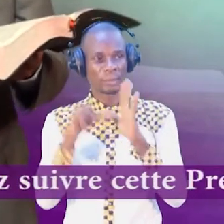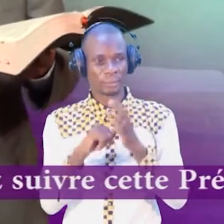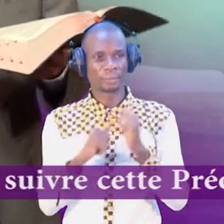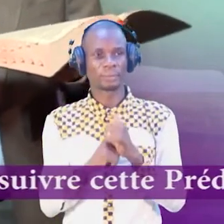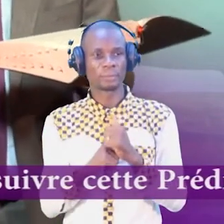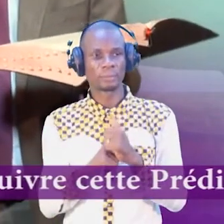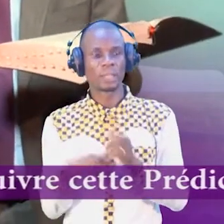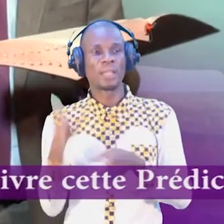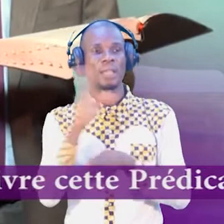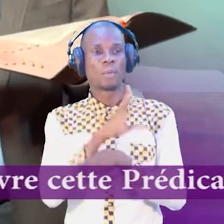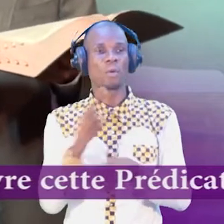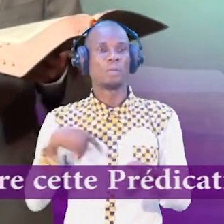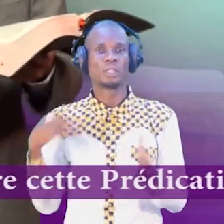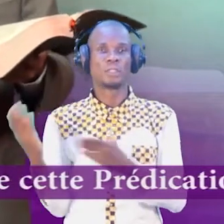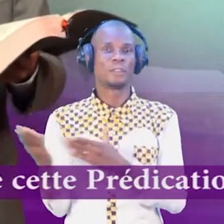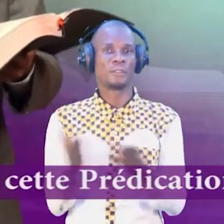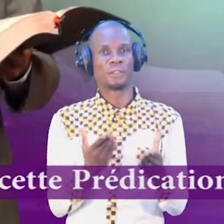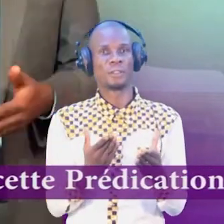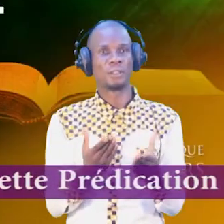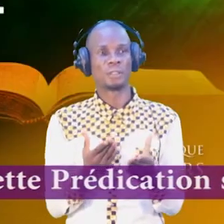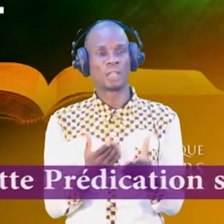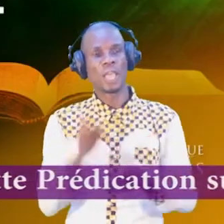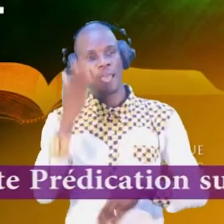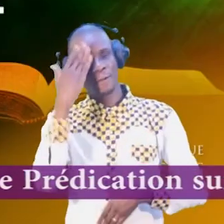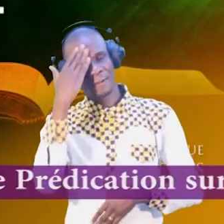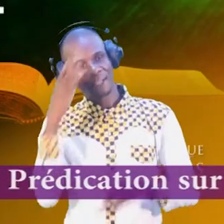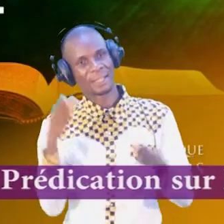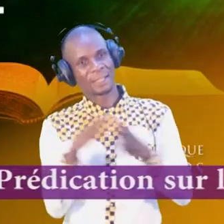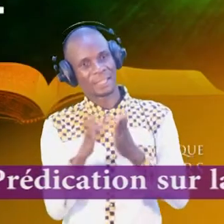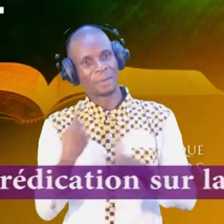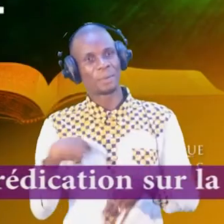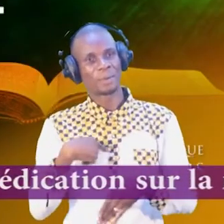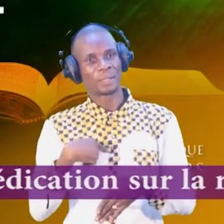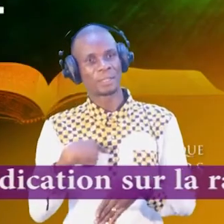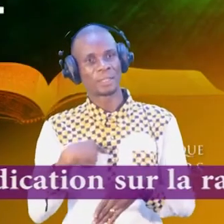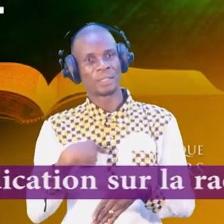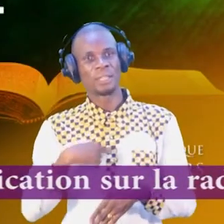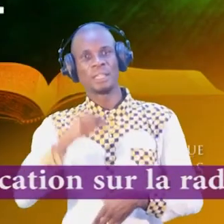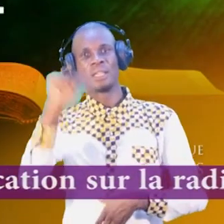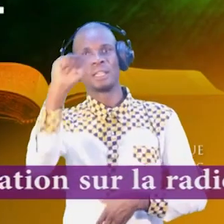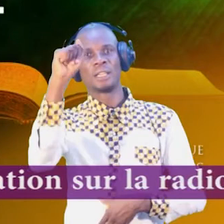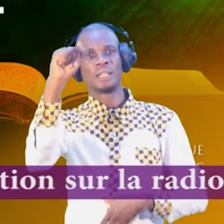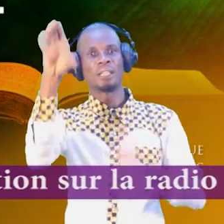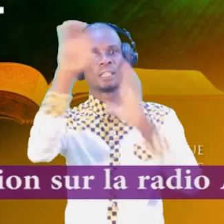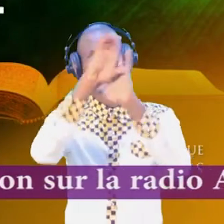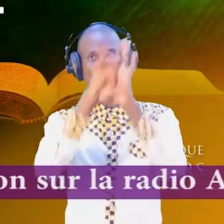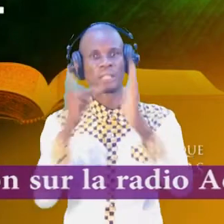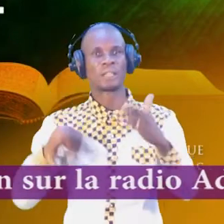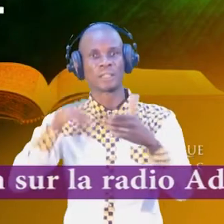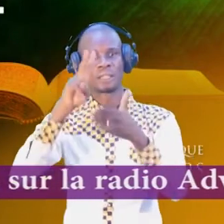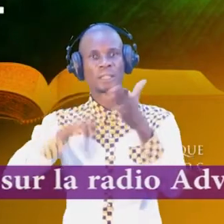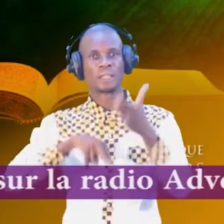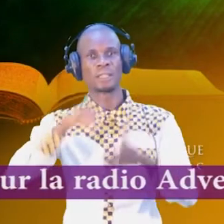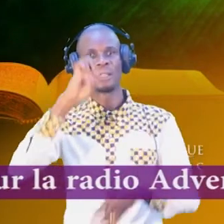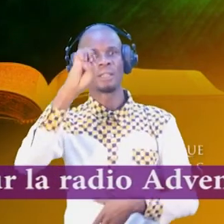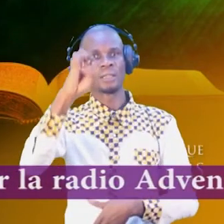zomi eteni ya mok ya liboso ya exode mokapo ya mibale na bongo Nzambe